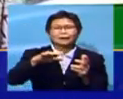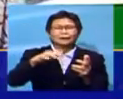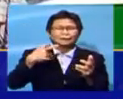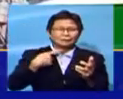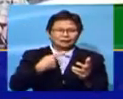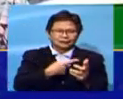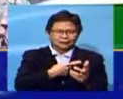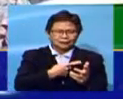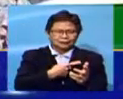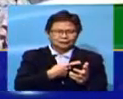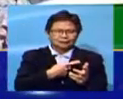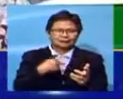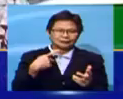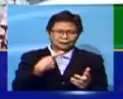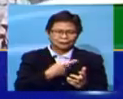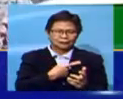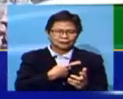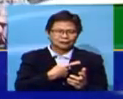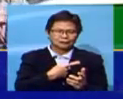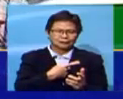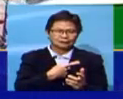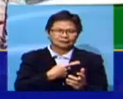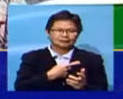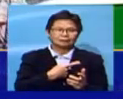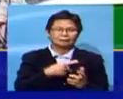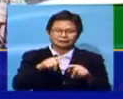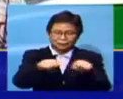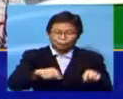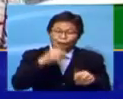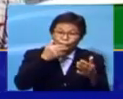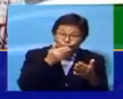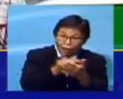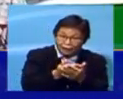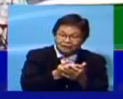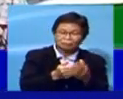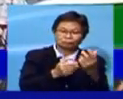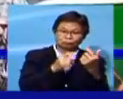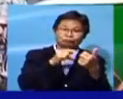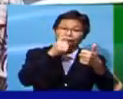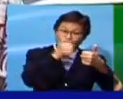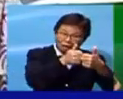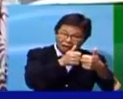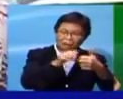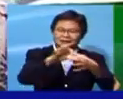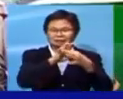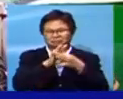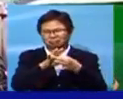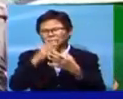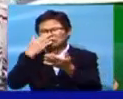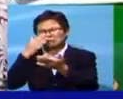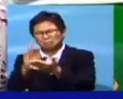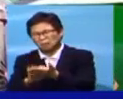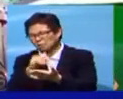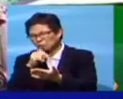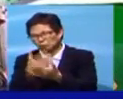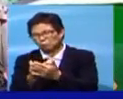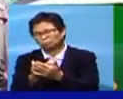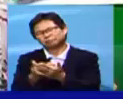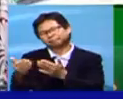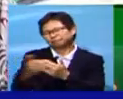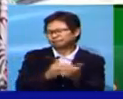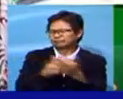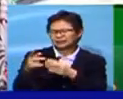itulah kita tempat yang baik kita mengadakan kerjasama ada yang tak betul kita mungkin bertindak sebagai